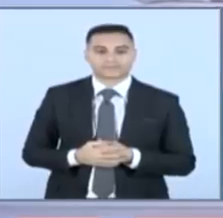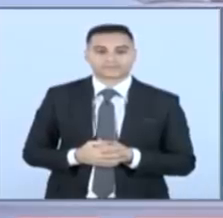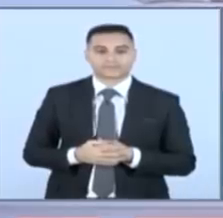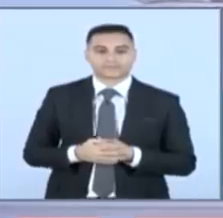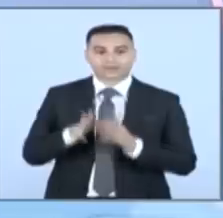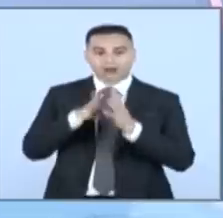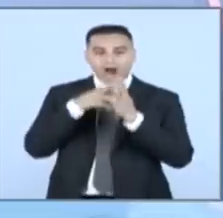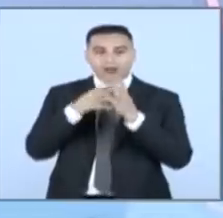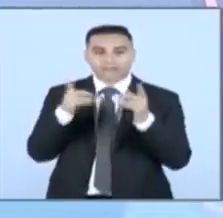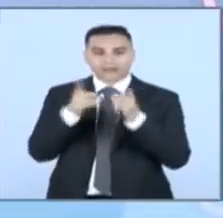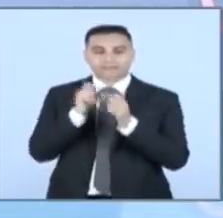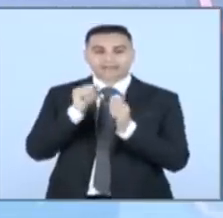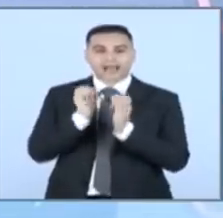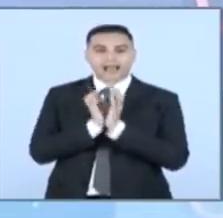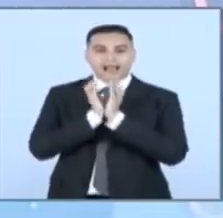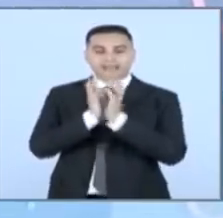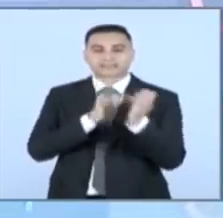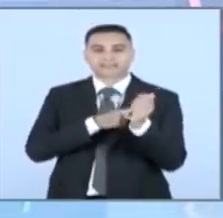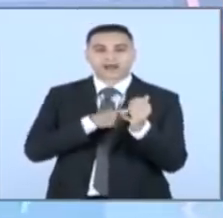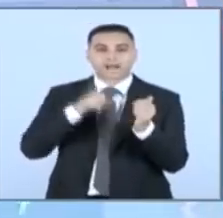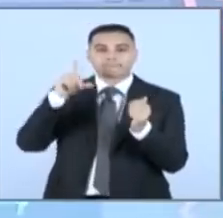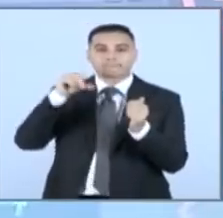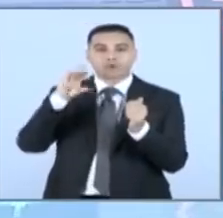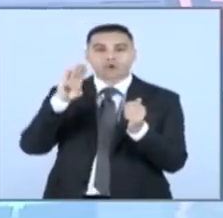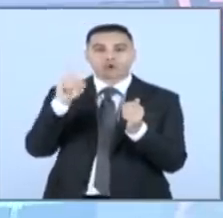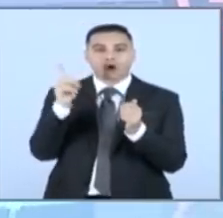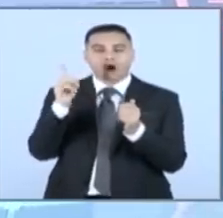القائمة القصيرة لجائزة بوكر العربية